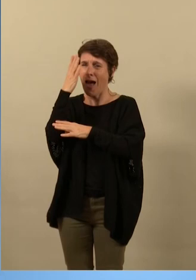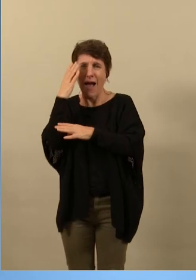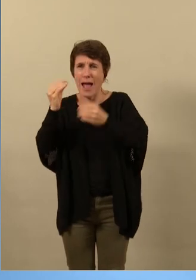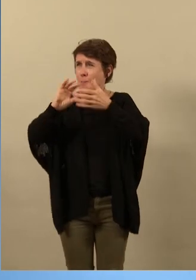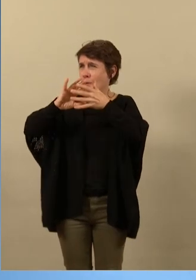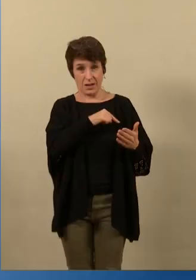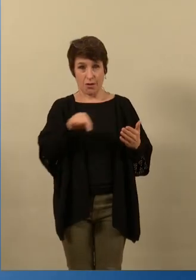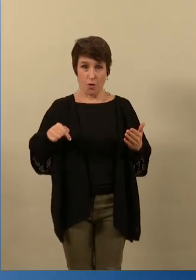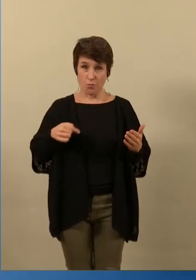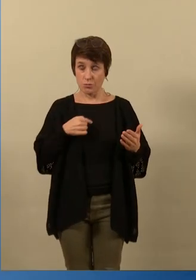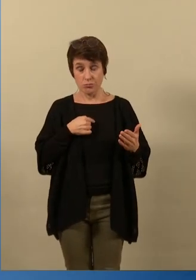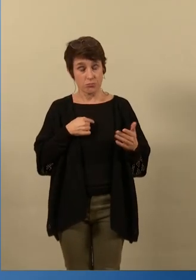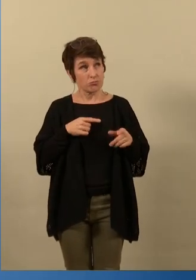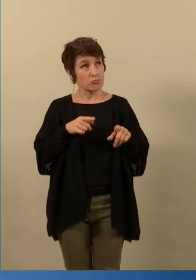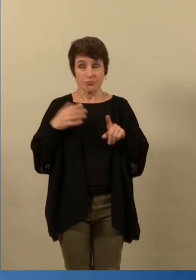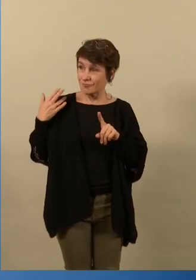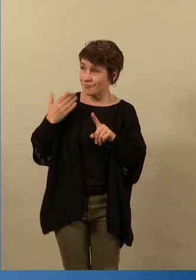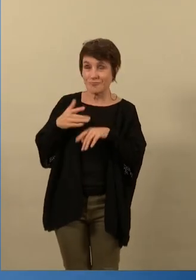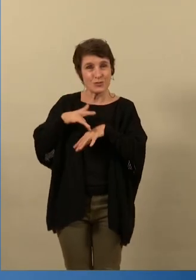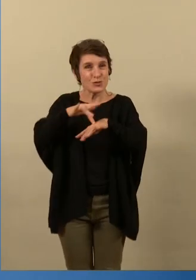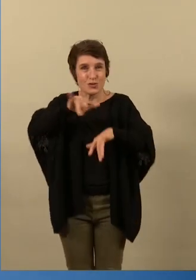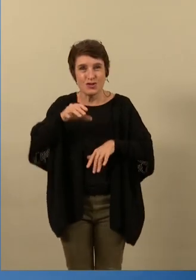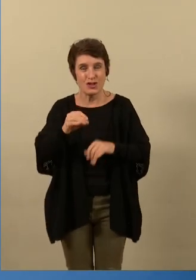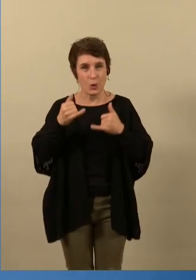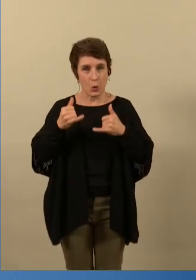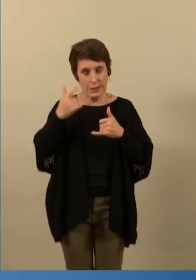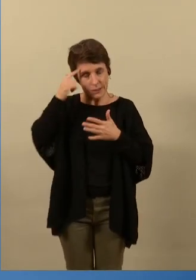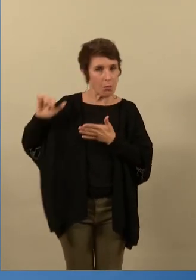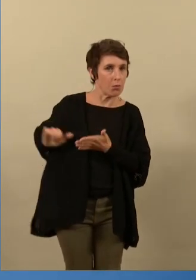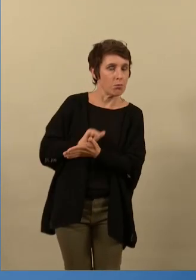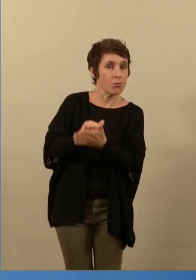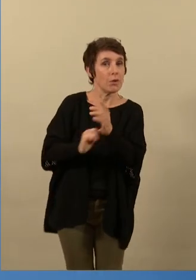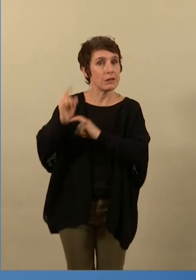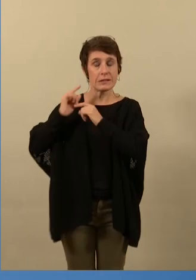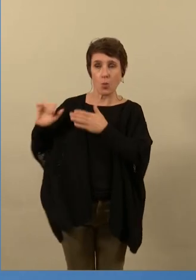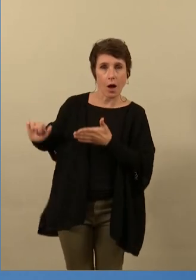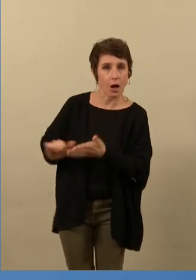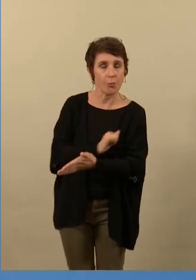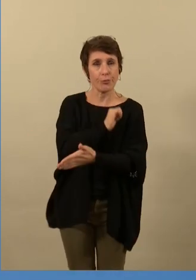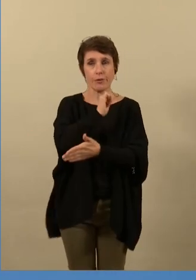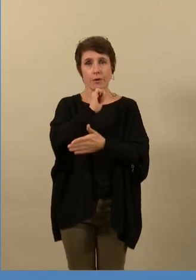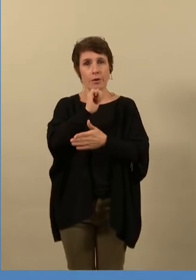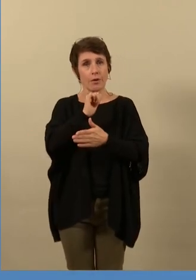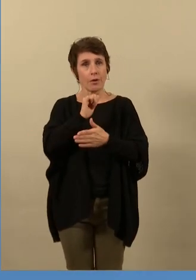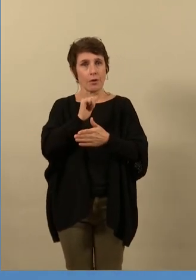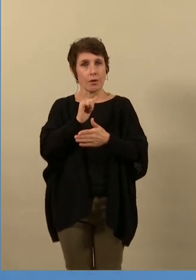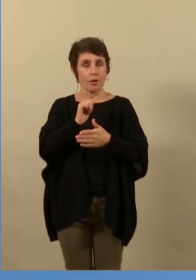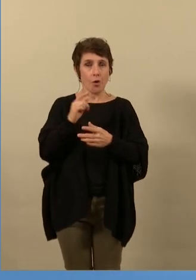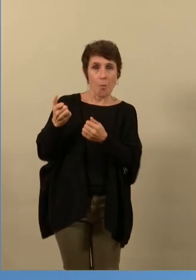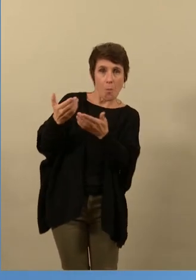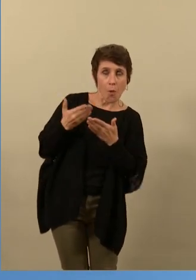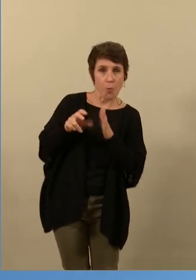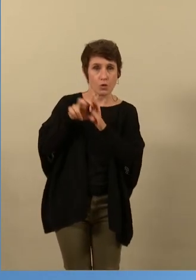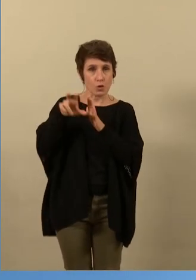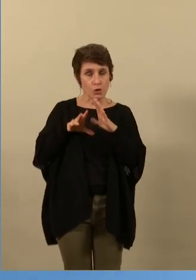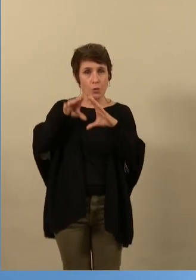leurs facettes aucune épreuve n'est à ce stade envisagé à Grenoble ni même dans la dans la